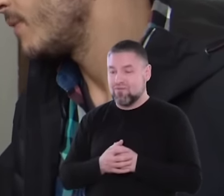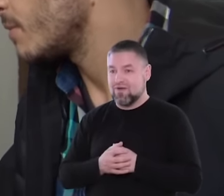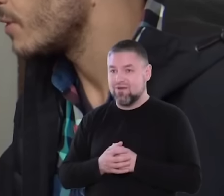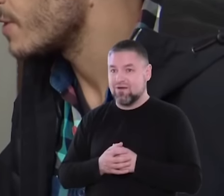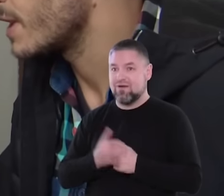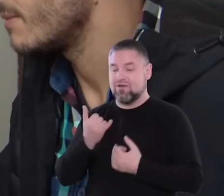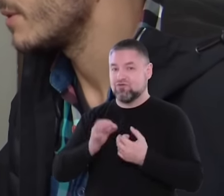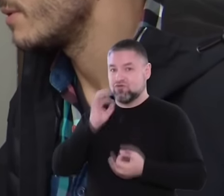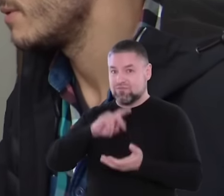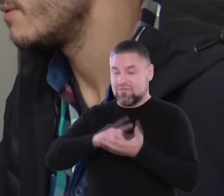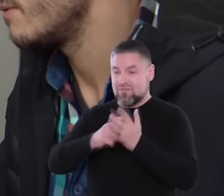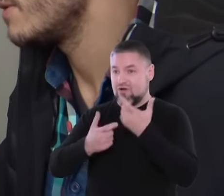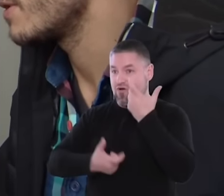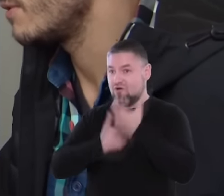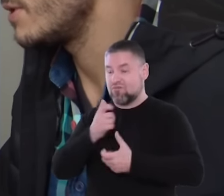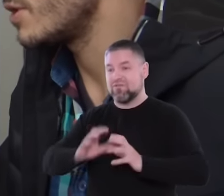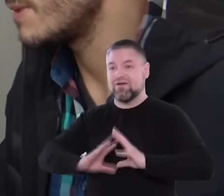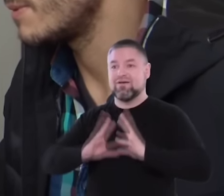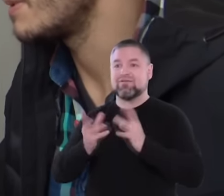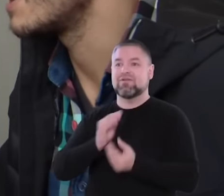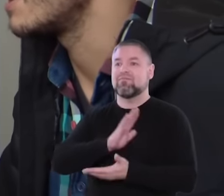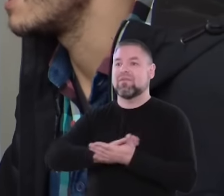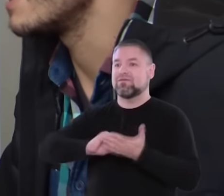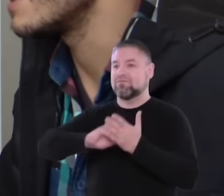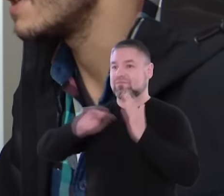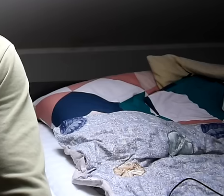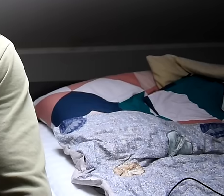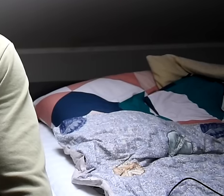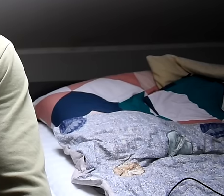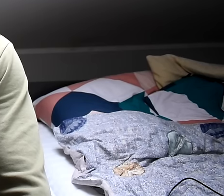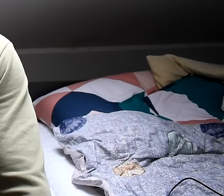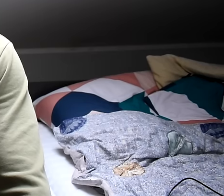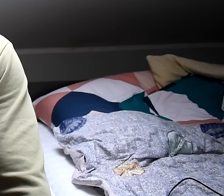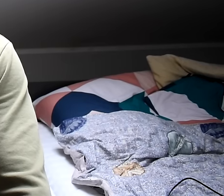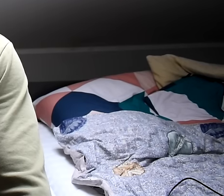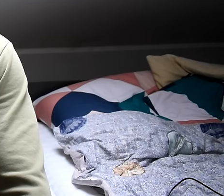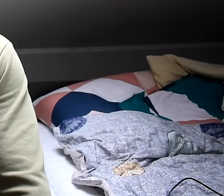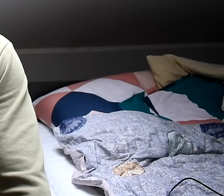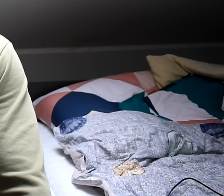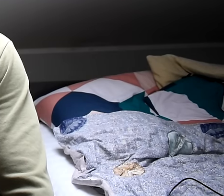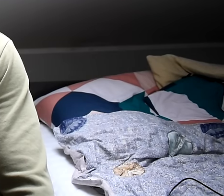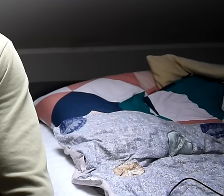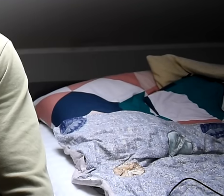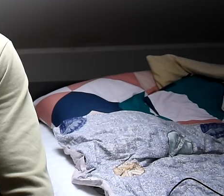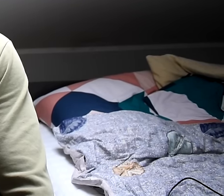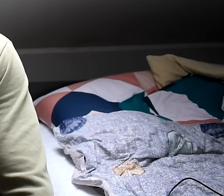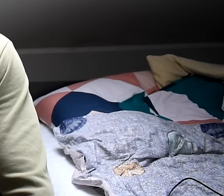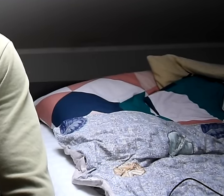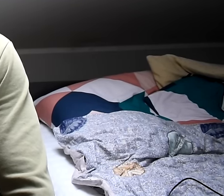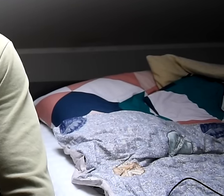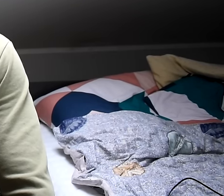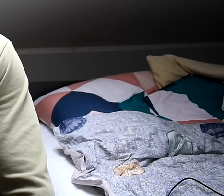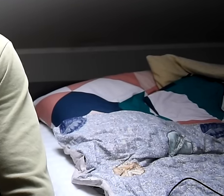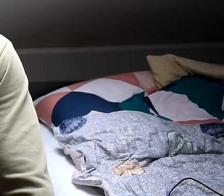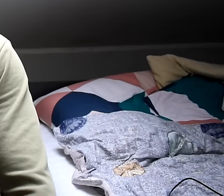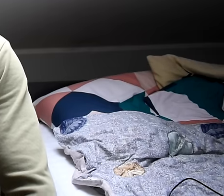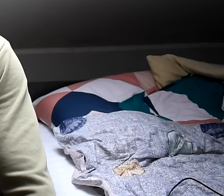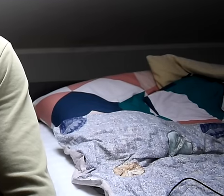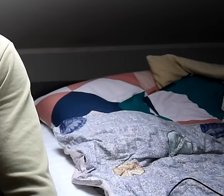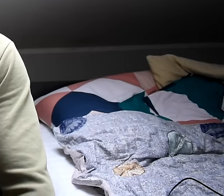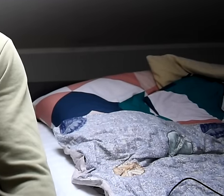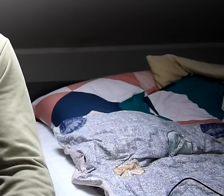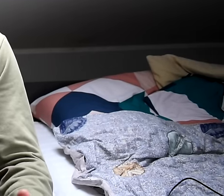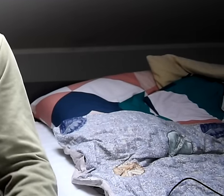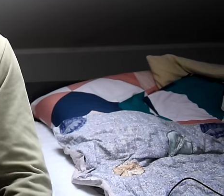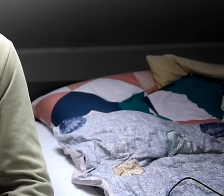Jeżeli dobrze to rozegram, to wszystko odbędzie się bez podpisania intercyzy. Ze swoją rodzoną mamą tak gadać? Ja bym już mu w pysk na otwarciu dał, nie? Tak